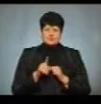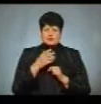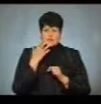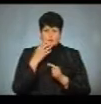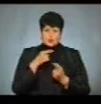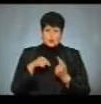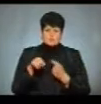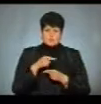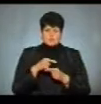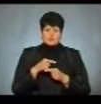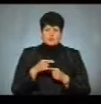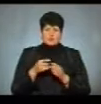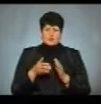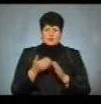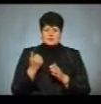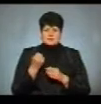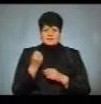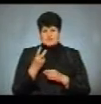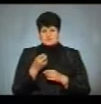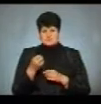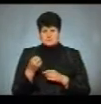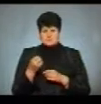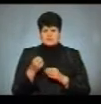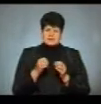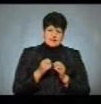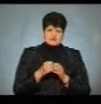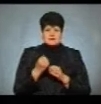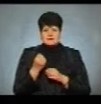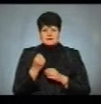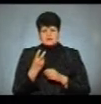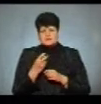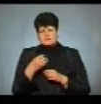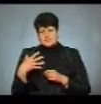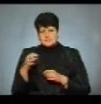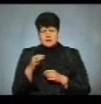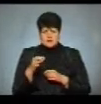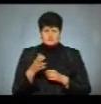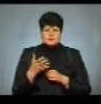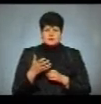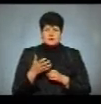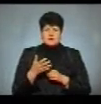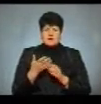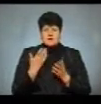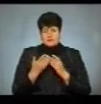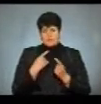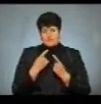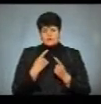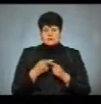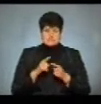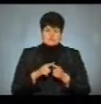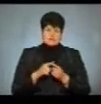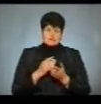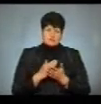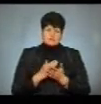теплообмінники губиться 12-15 градусів, 10-12, як в залежності від періоду. ну, в цьому плані. Але, кажуть, це